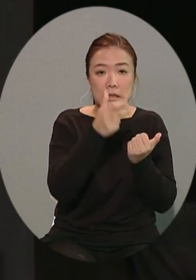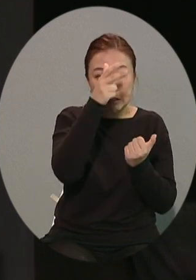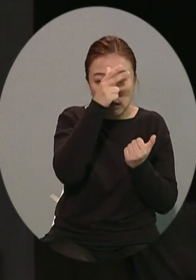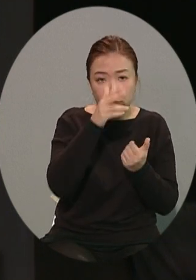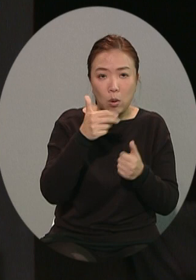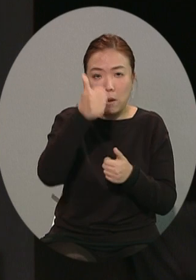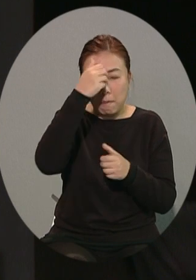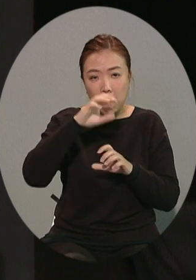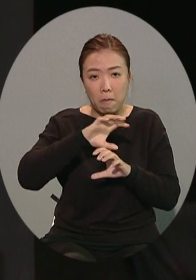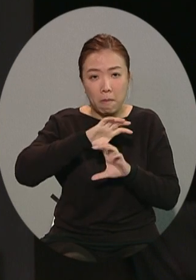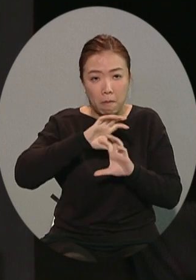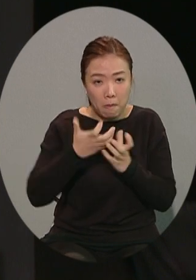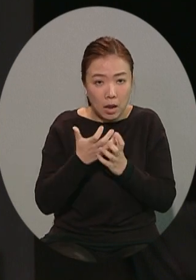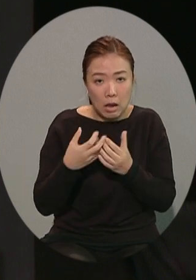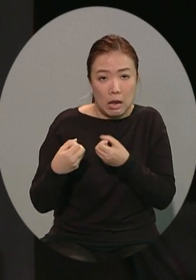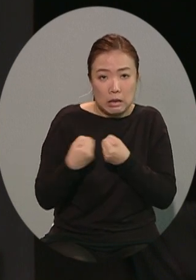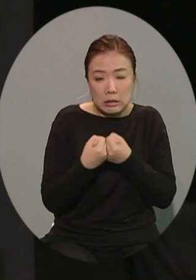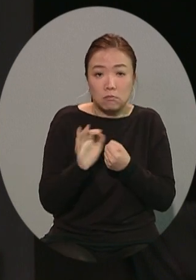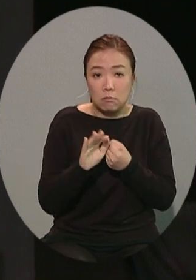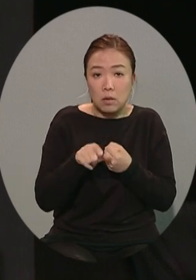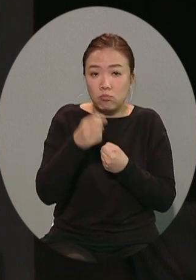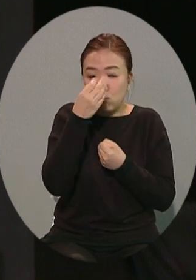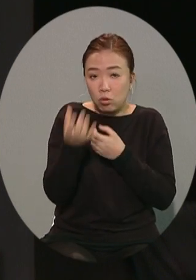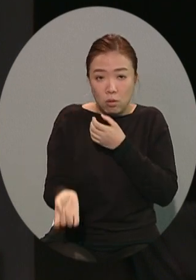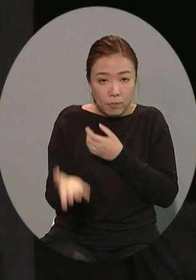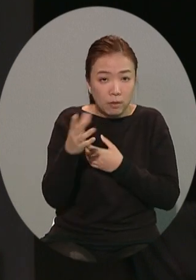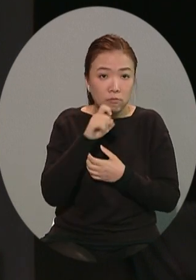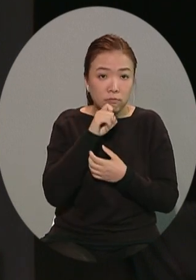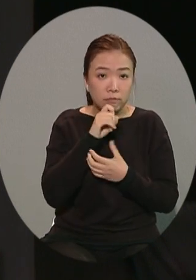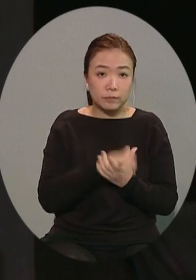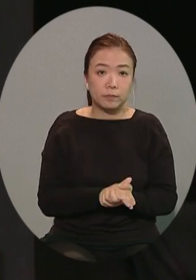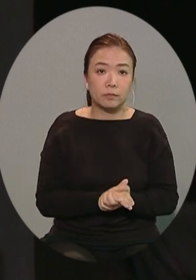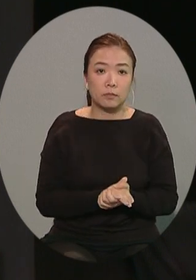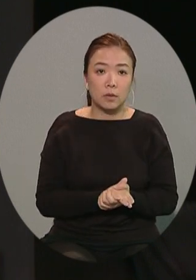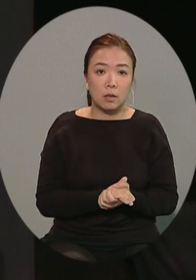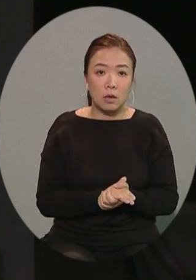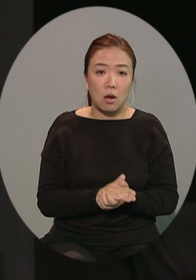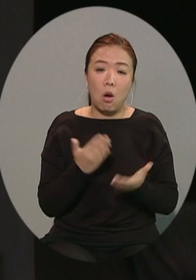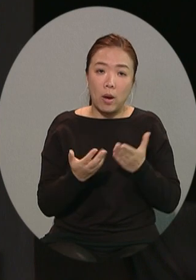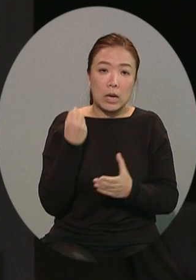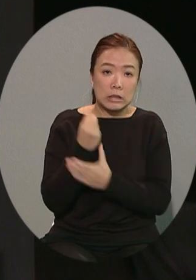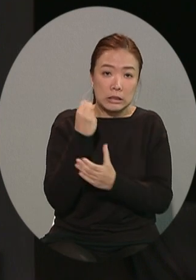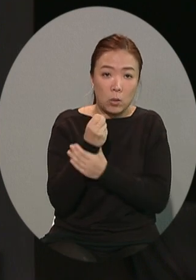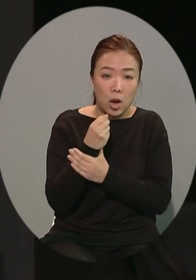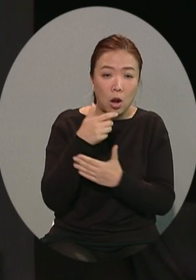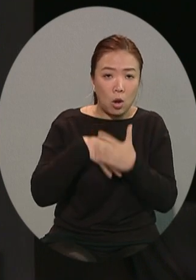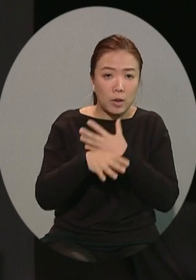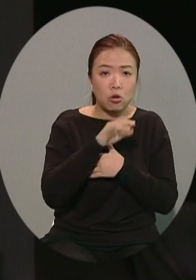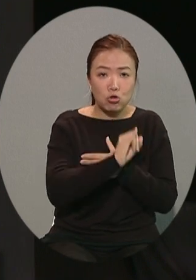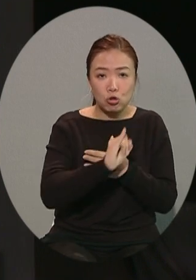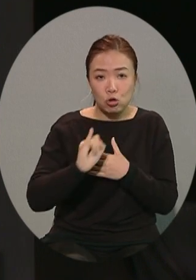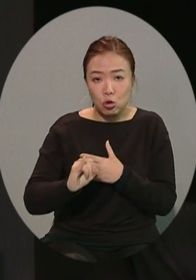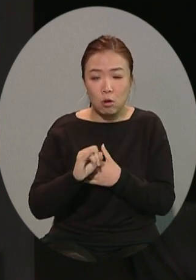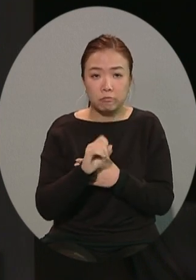民之爭，香港出現咗本土派。就算示威者當中有幾錯，大家睇到有幾